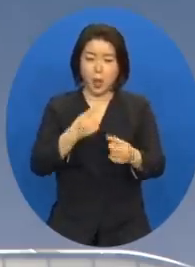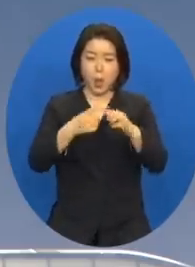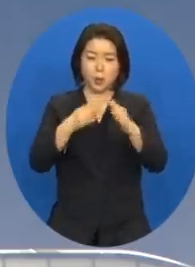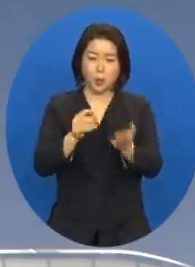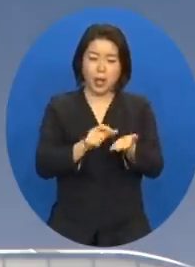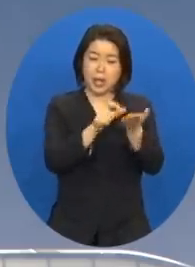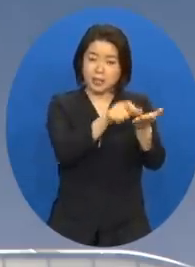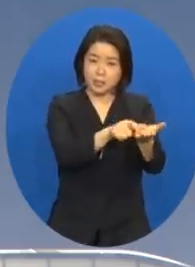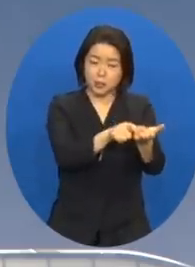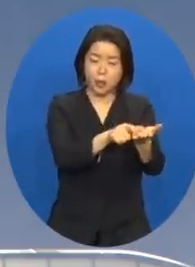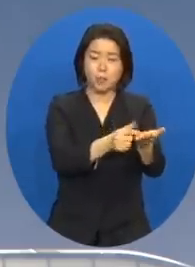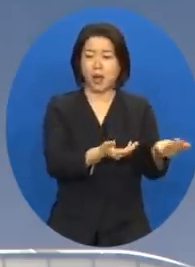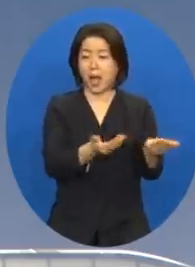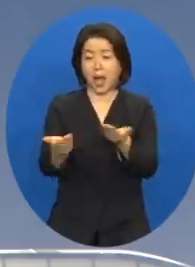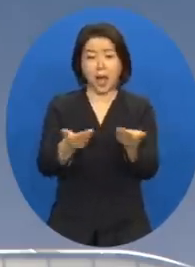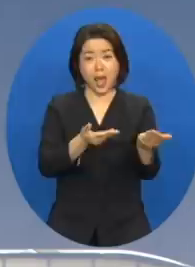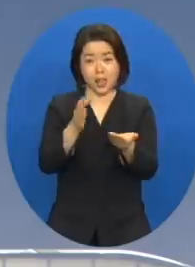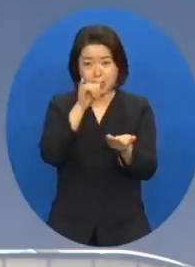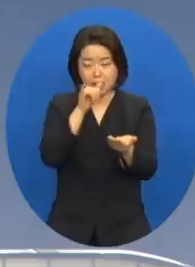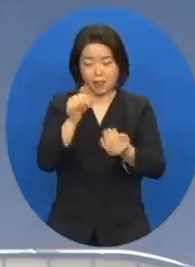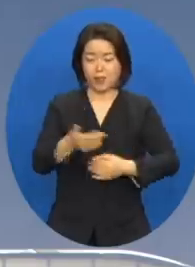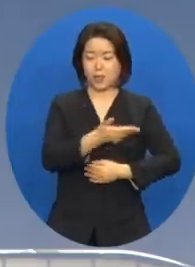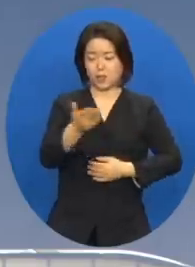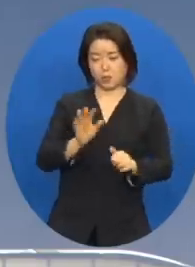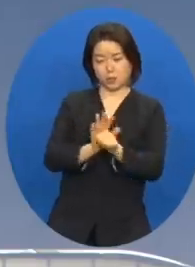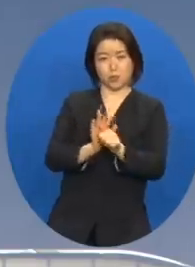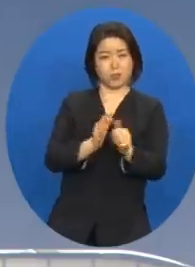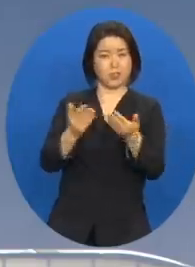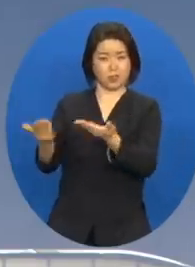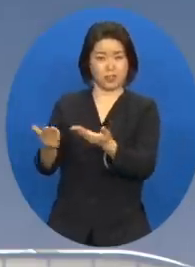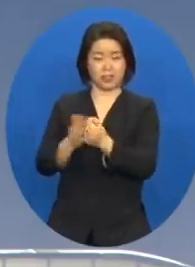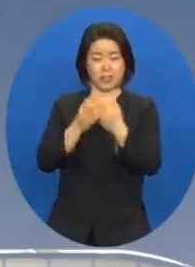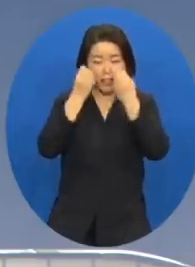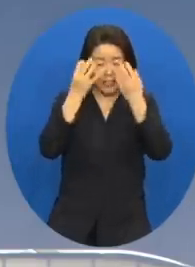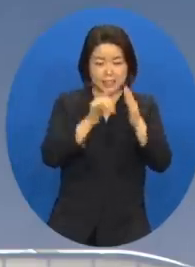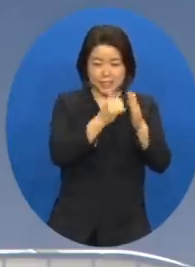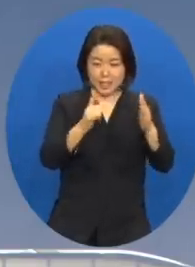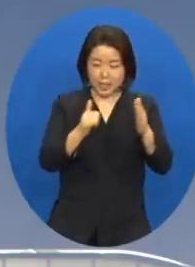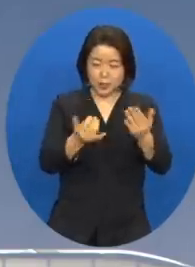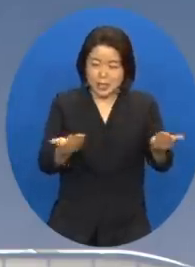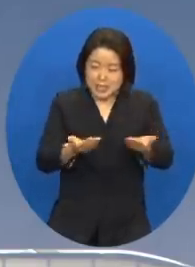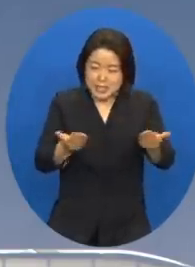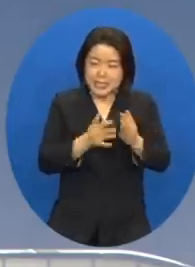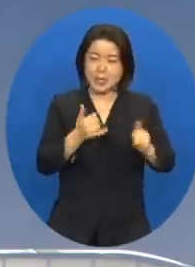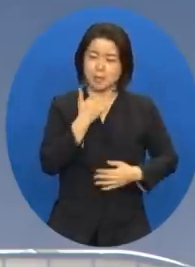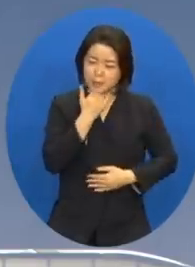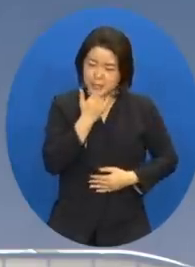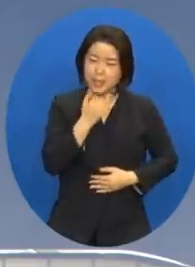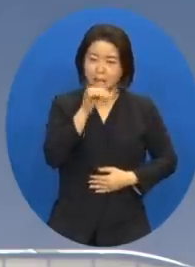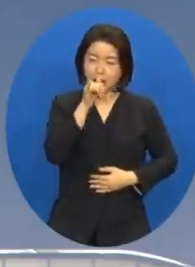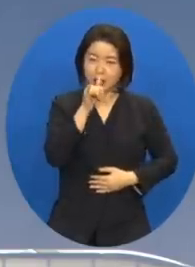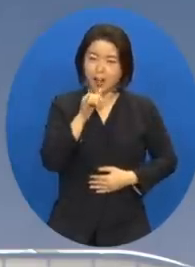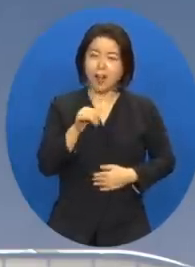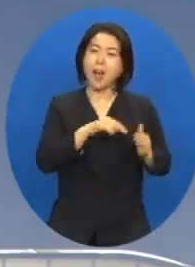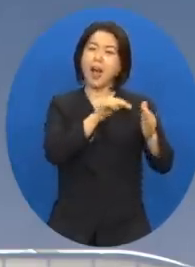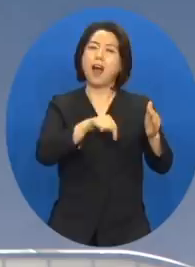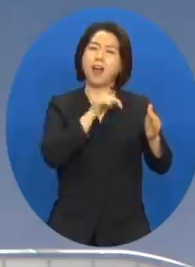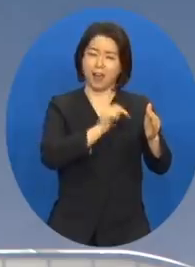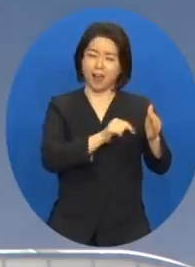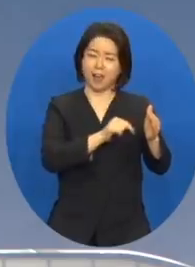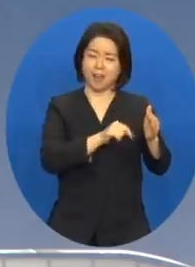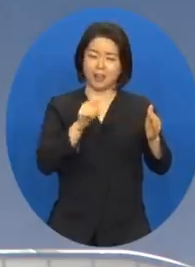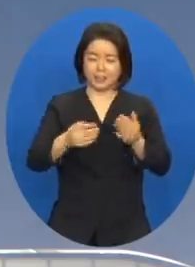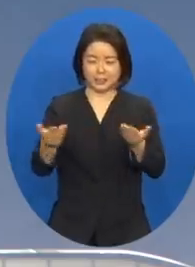됩니다. 여러분을 도와주시려고 새가족 위원들이 기다리고 있는데 그분들 안에 성령님이 그